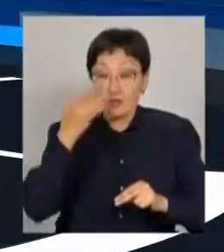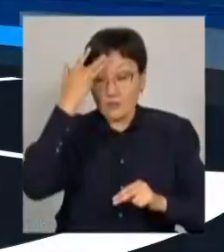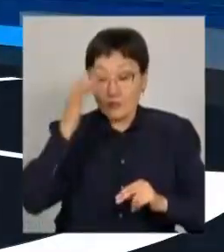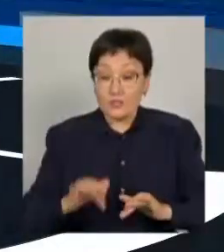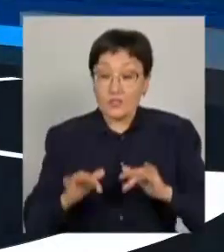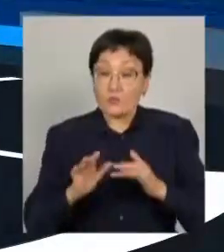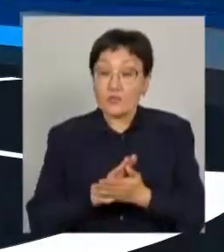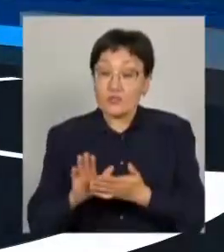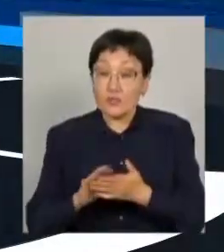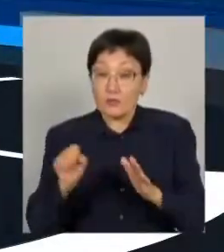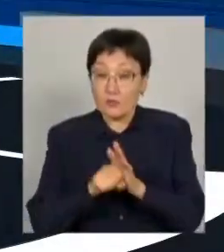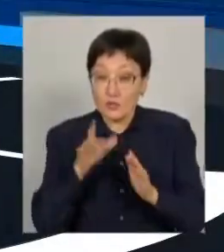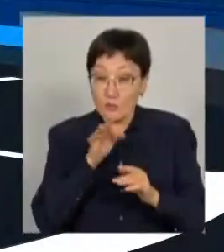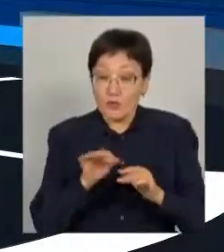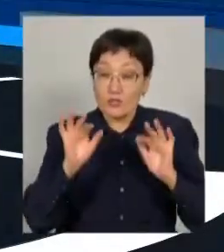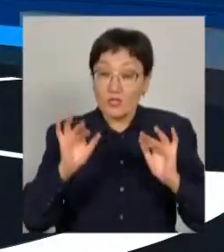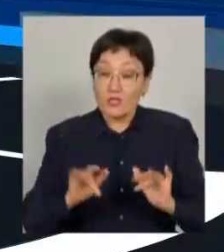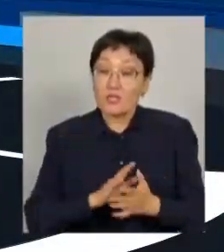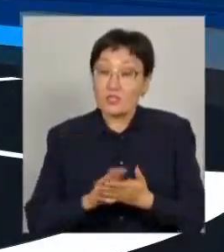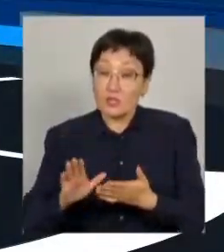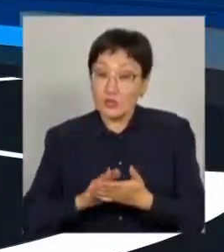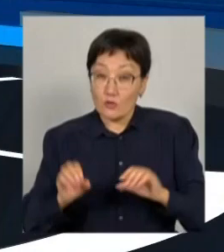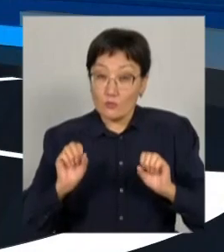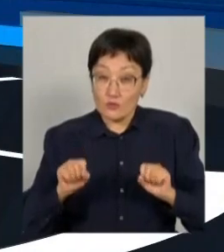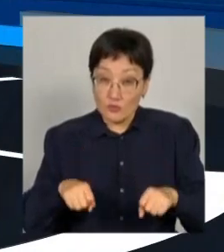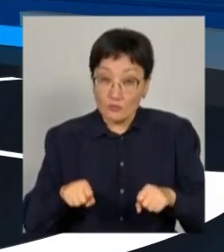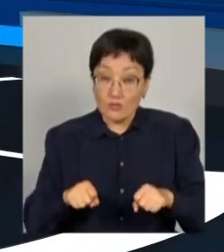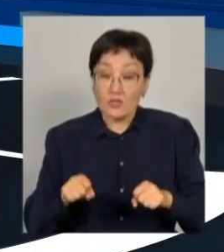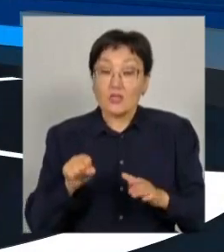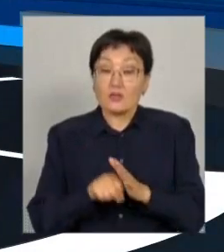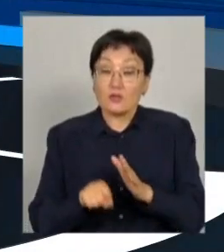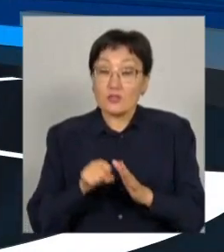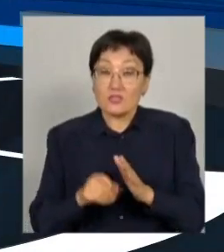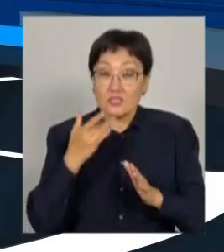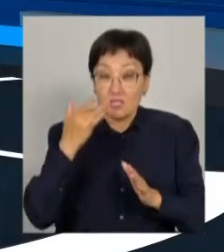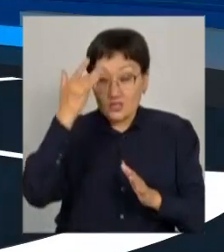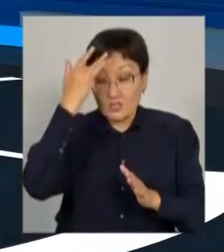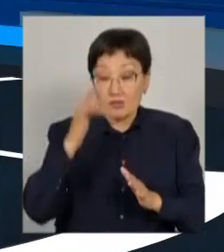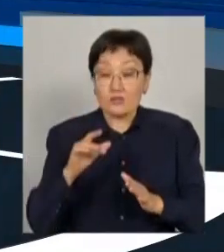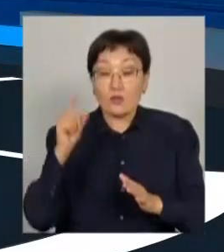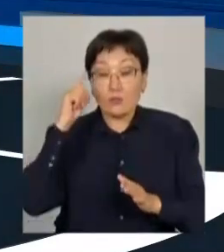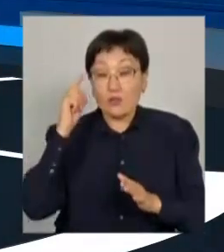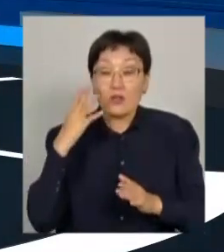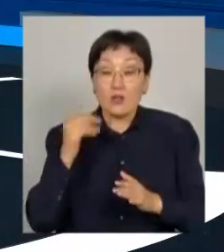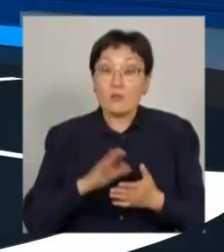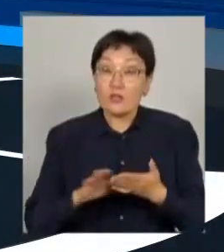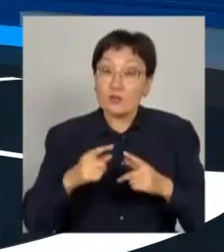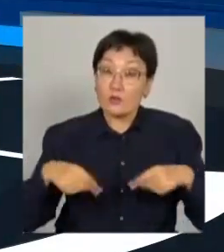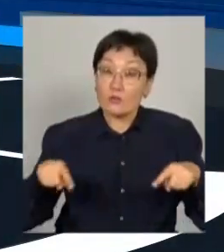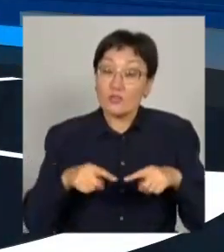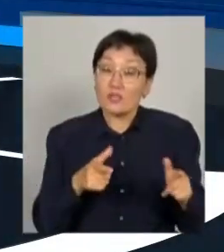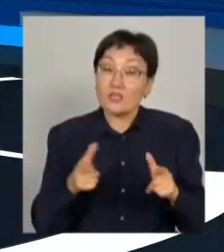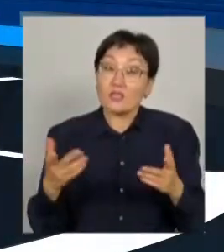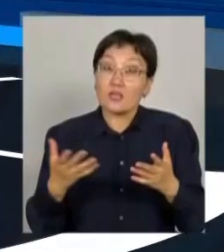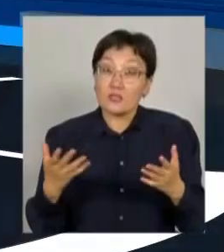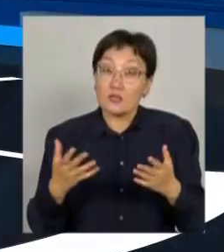тозаңнан арылса, қыс мезгілінде қар тазалауға жұмылдырылады. Қыстың қамын жаз ойла демекші, Алматы тазалық мекемесінің дайындығы